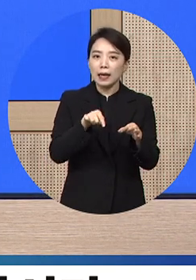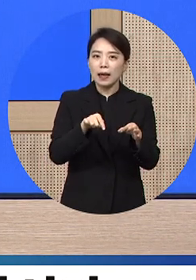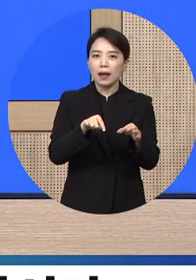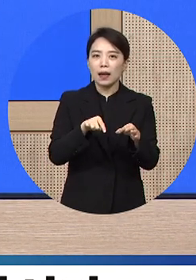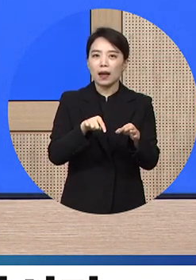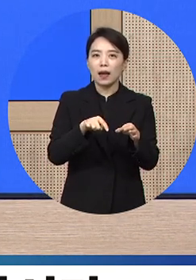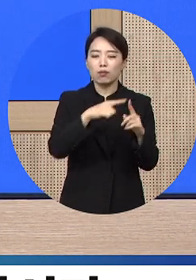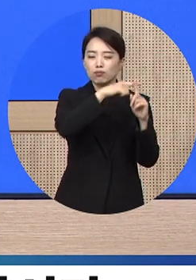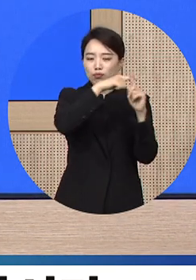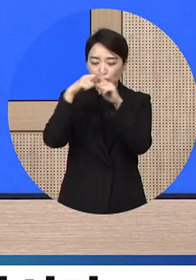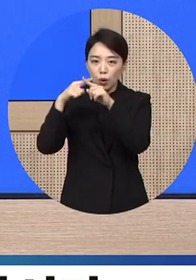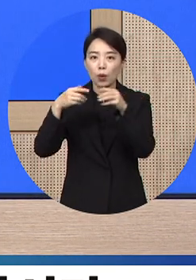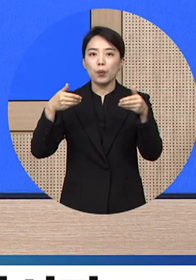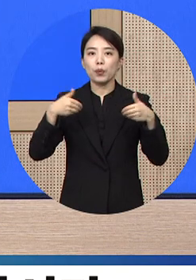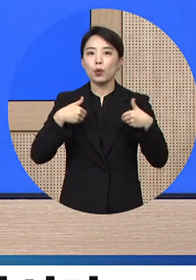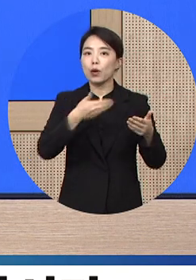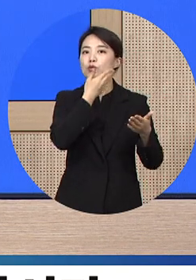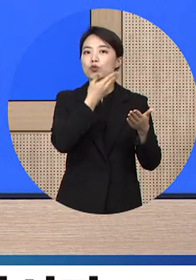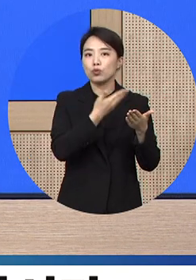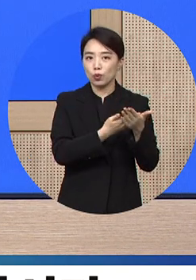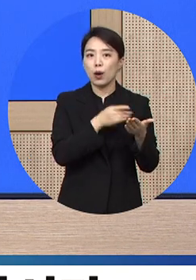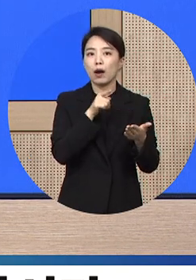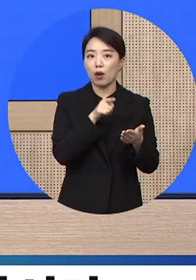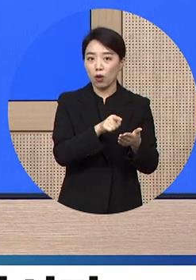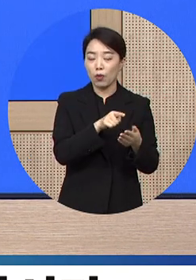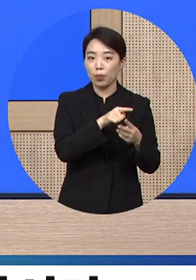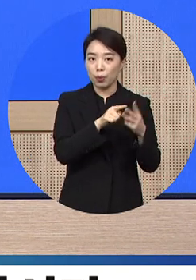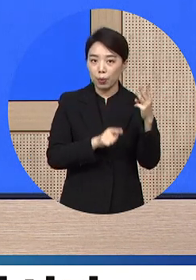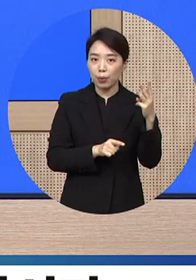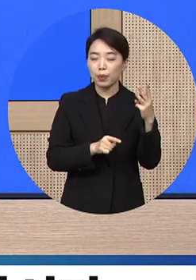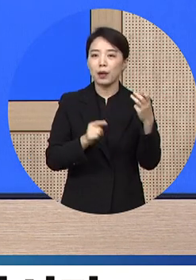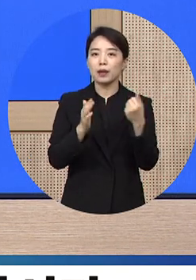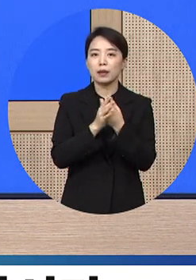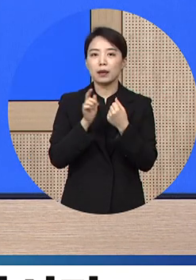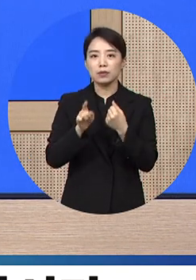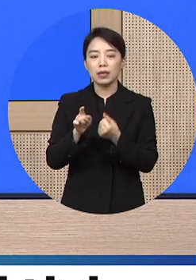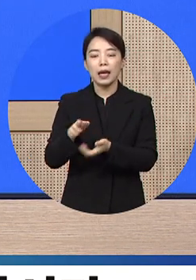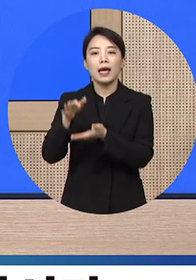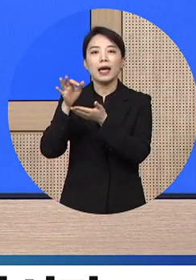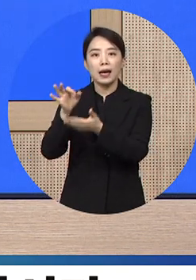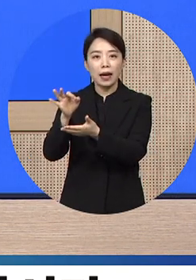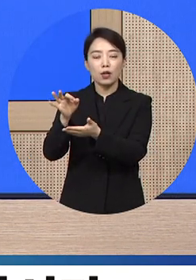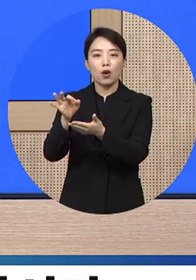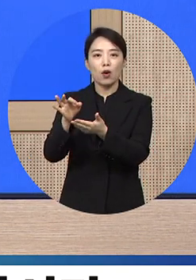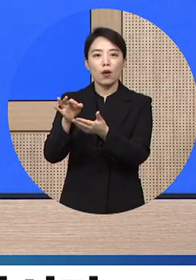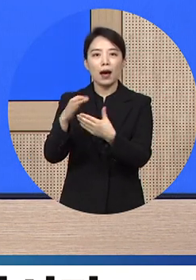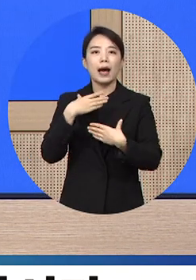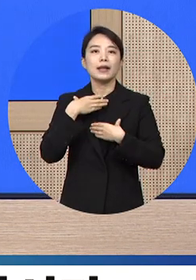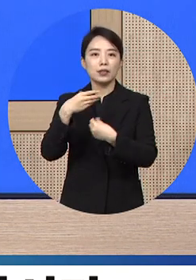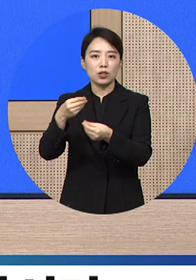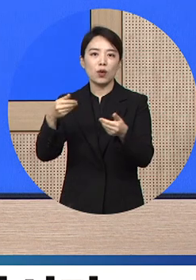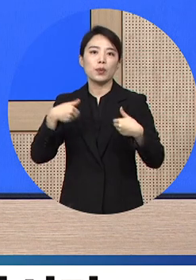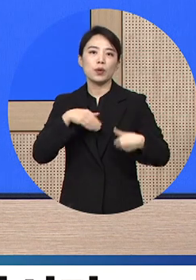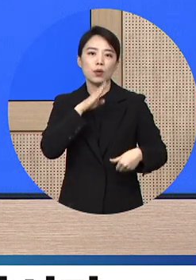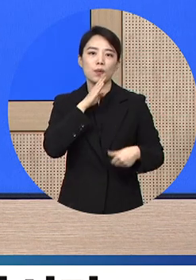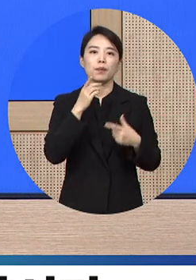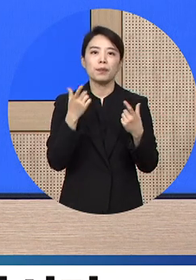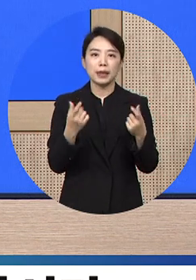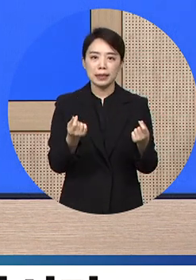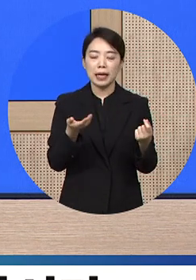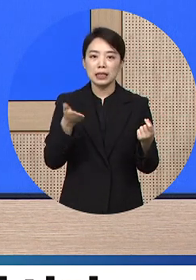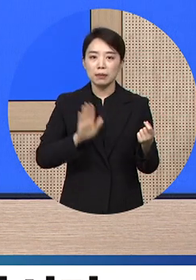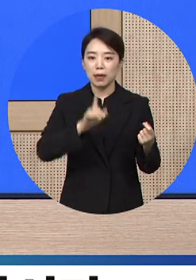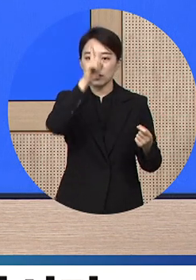지출에 속하는 중요한 포션을 차지하고 있기 때문에 나름대로 이 가격 안정화의 필요성은 있지만은